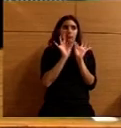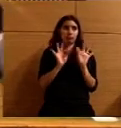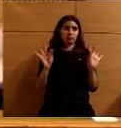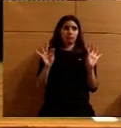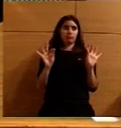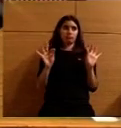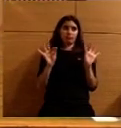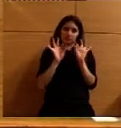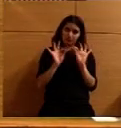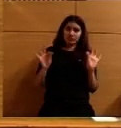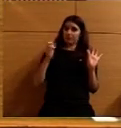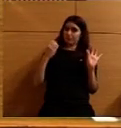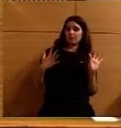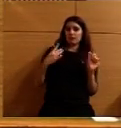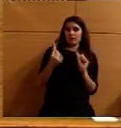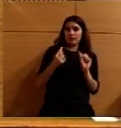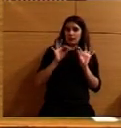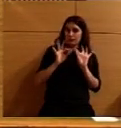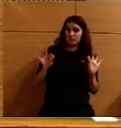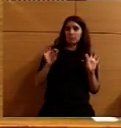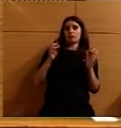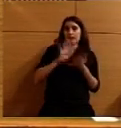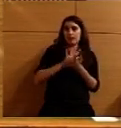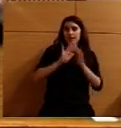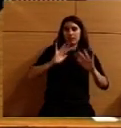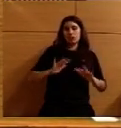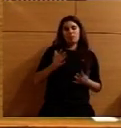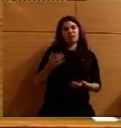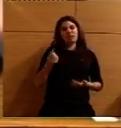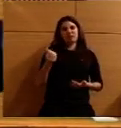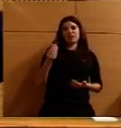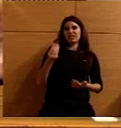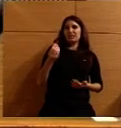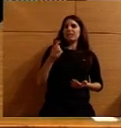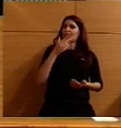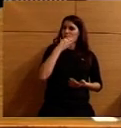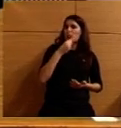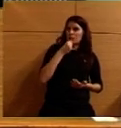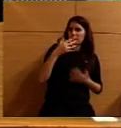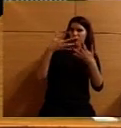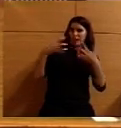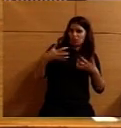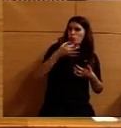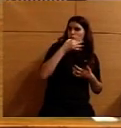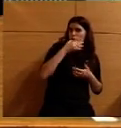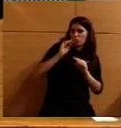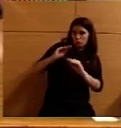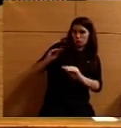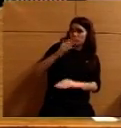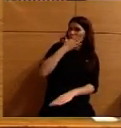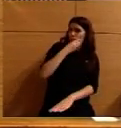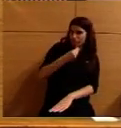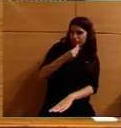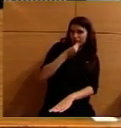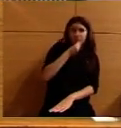dins del que cap un debat sossegat. Però això de... Podria dir-li. Ha quedat molt bé, eh? Vull dir, li ha quedat un podria dir-li,